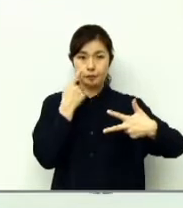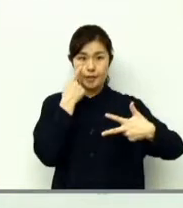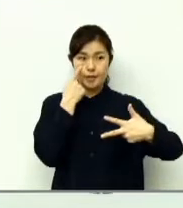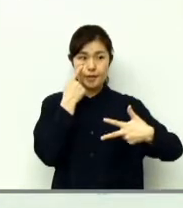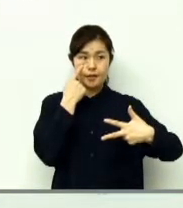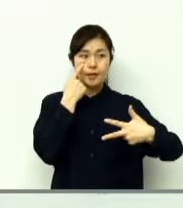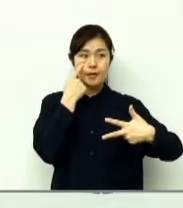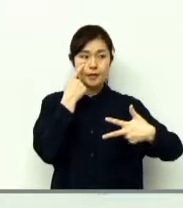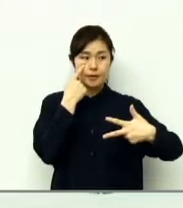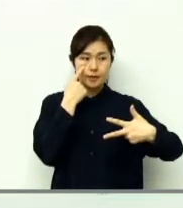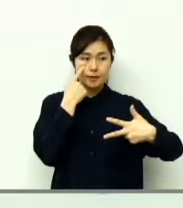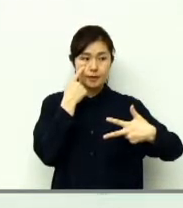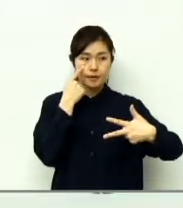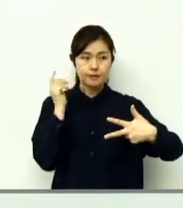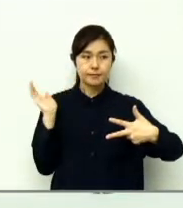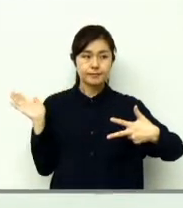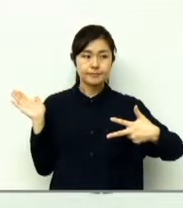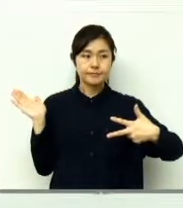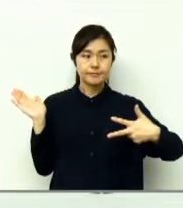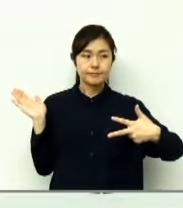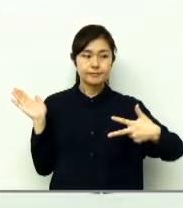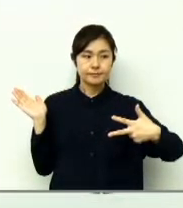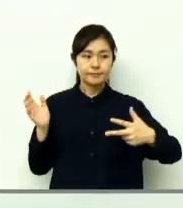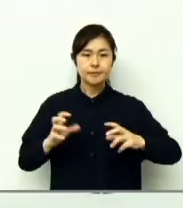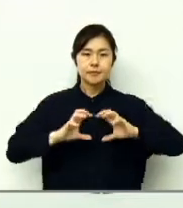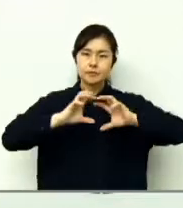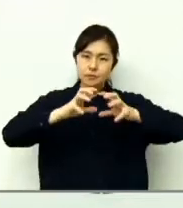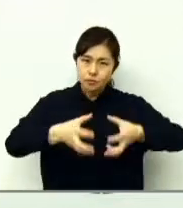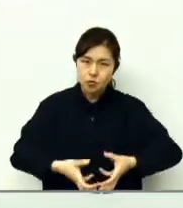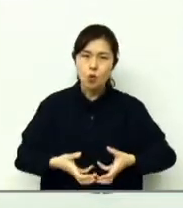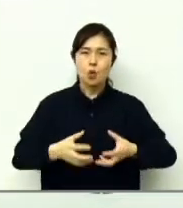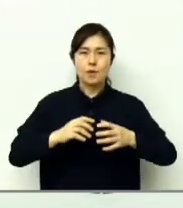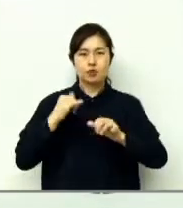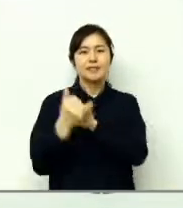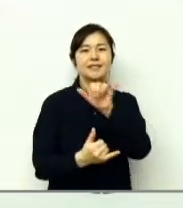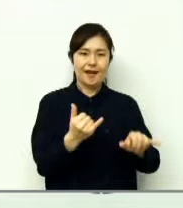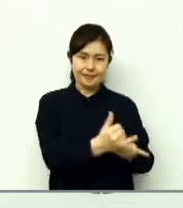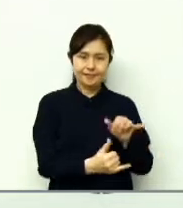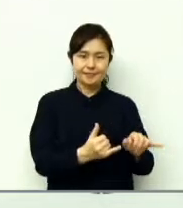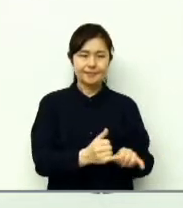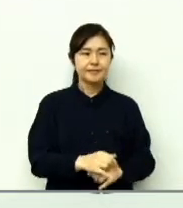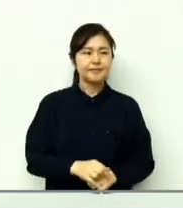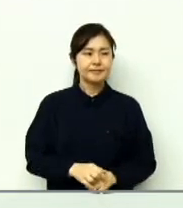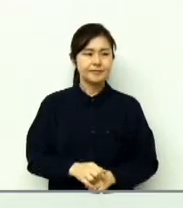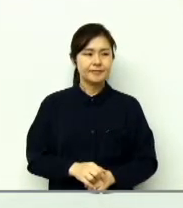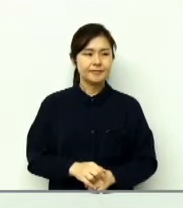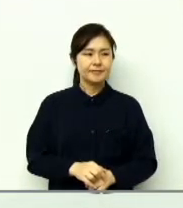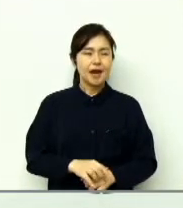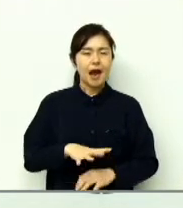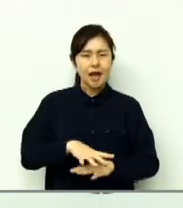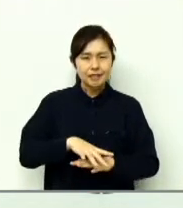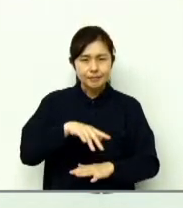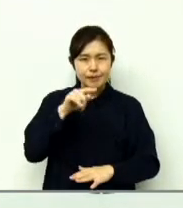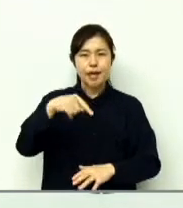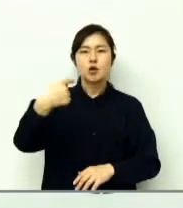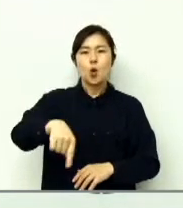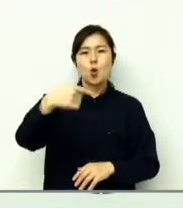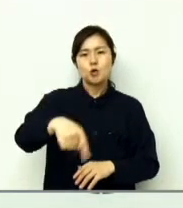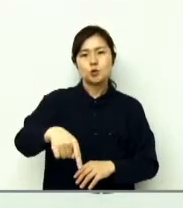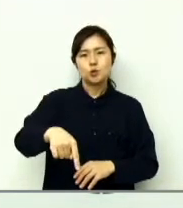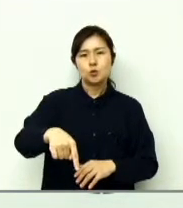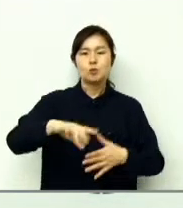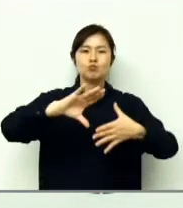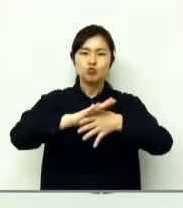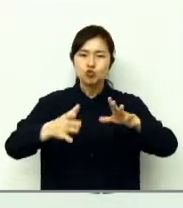ル時代の国際教育文化都市というところでございました。成長戦略の中に初めて教育そして